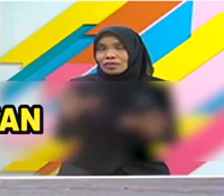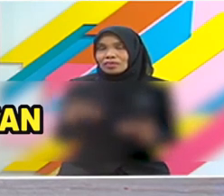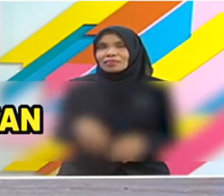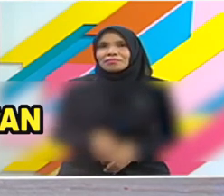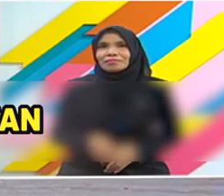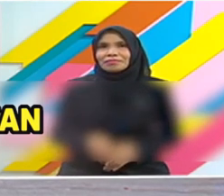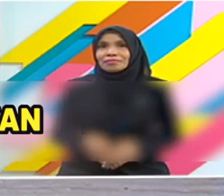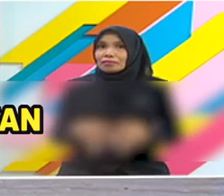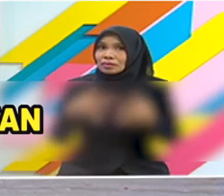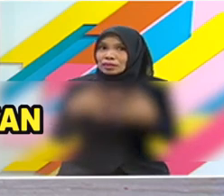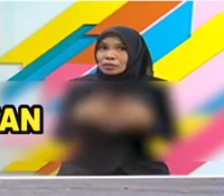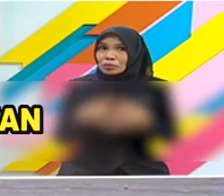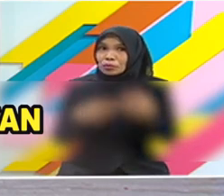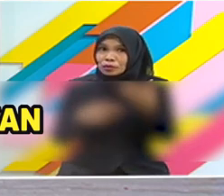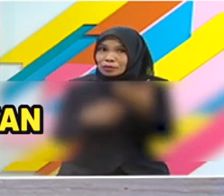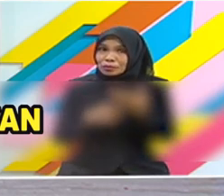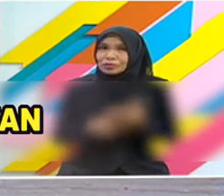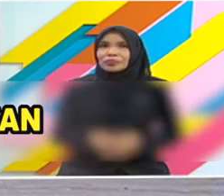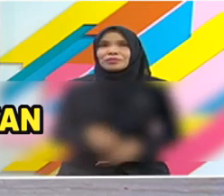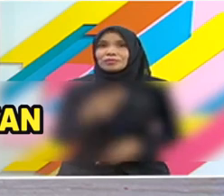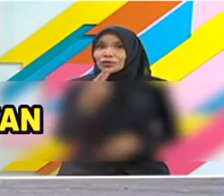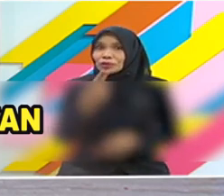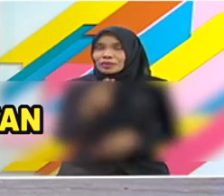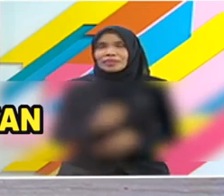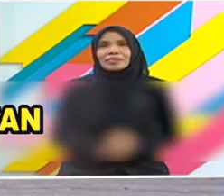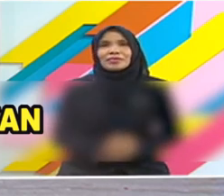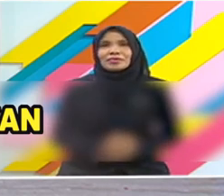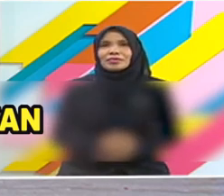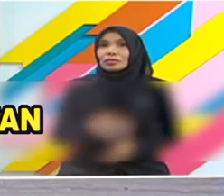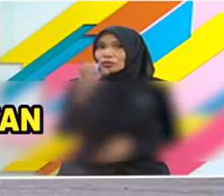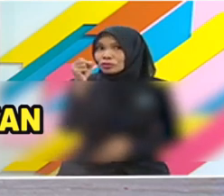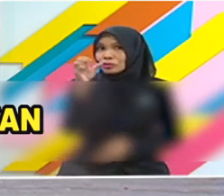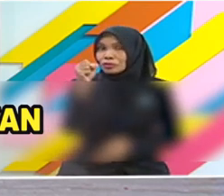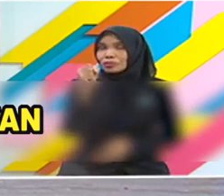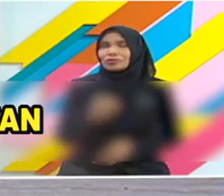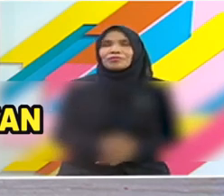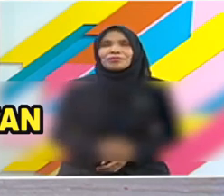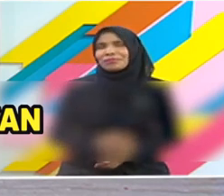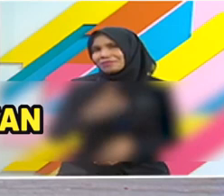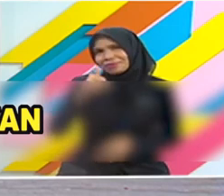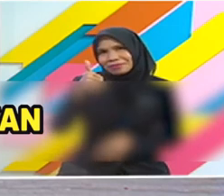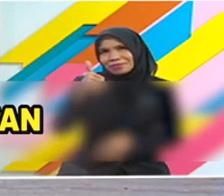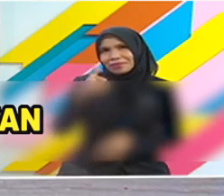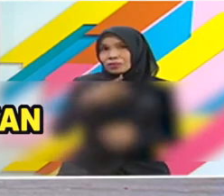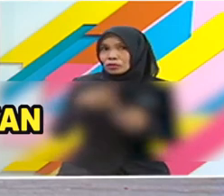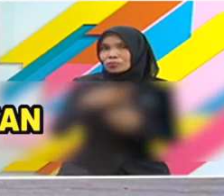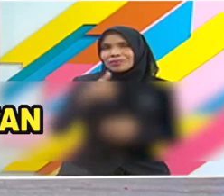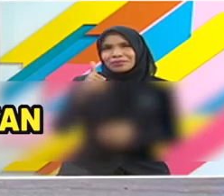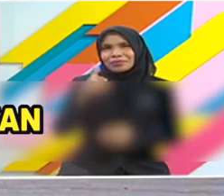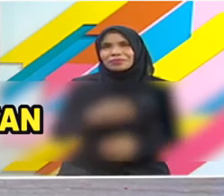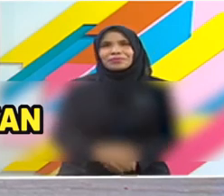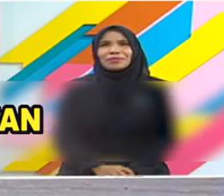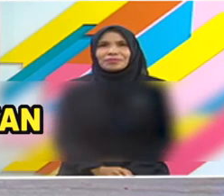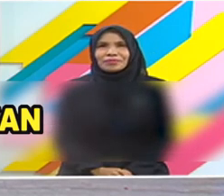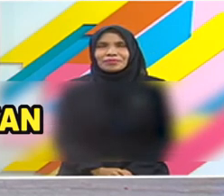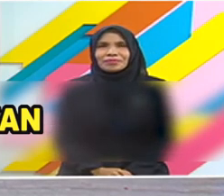segelas. Habis segelas. Okey, kita rasa yang kedua. Biru ke pink? Biru ke pink? Okey, cik ambil biru dululah.